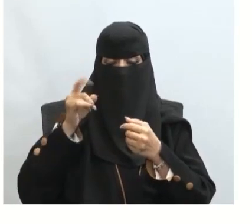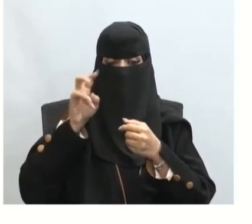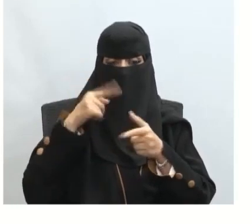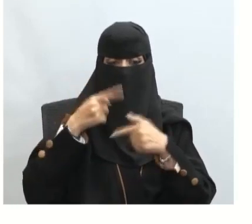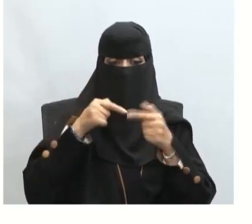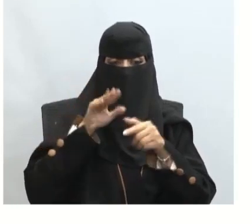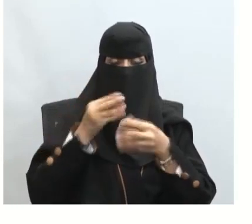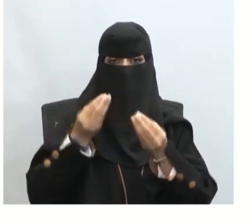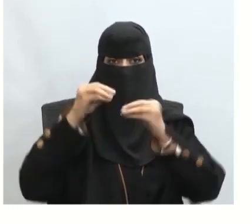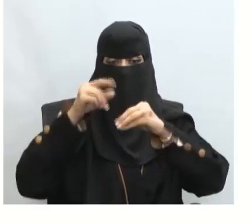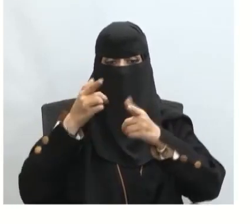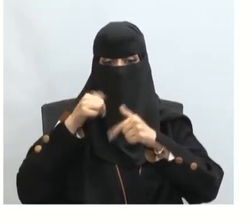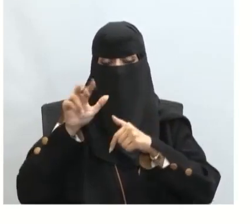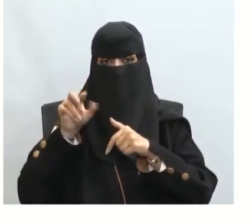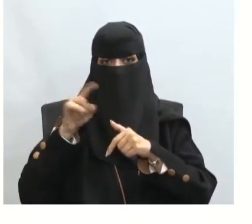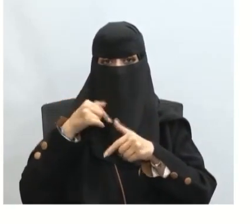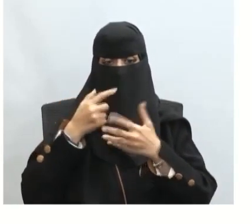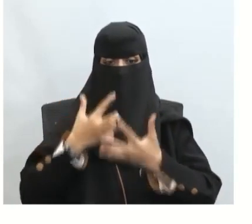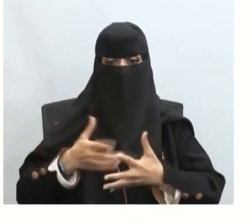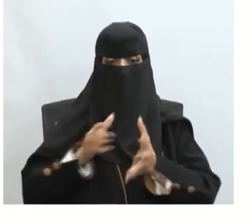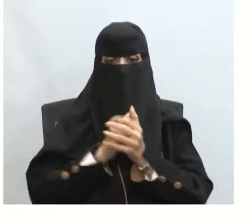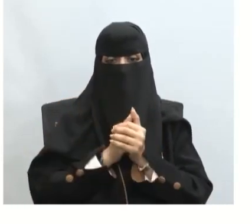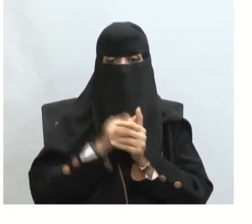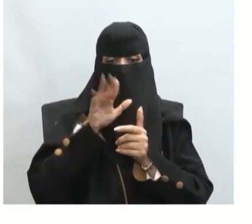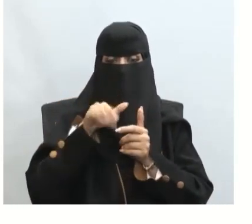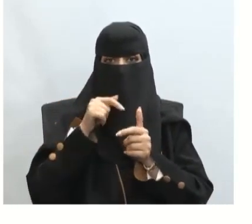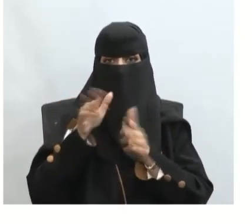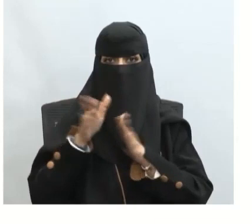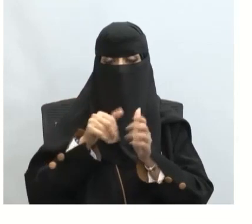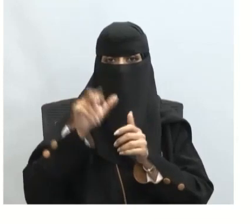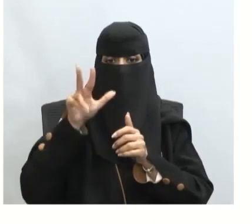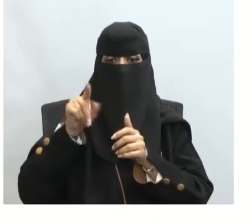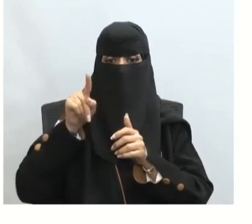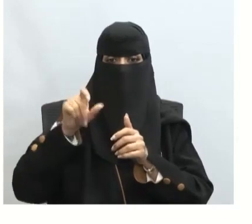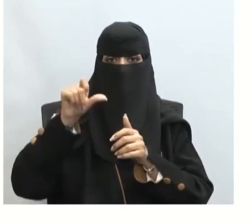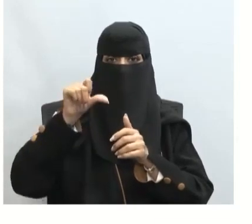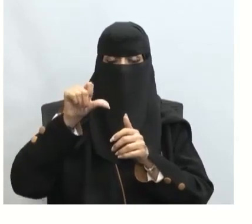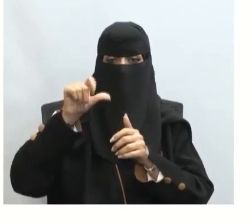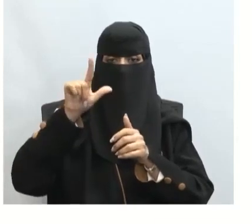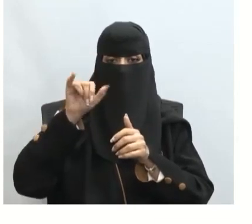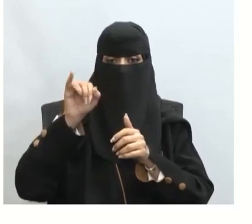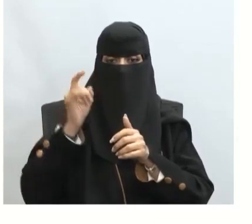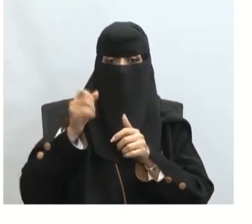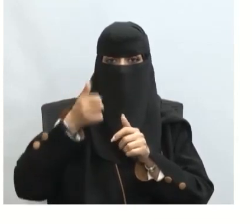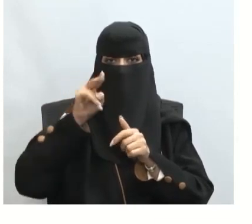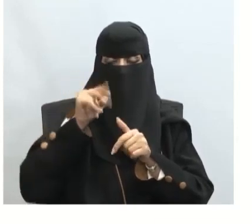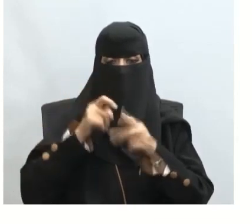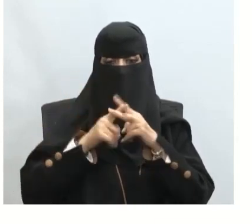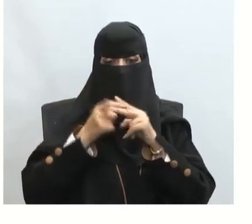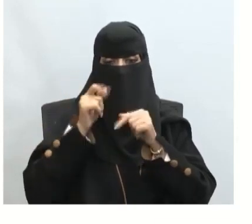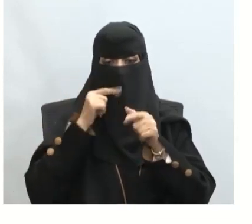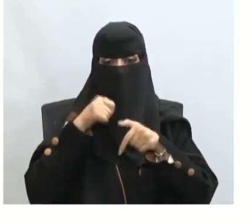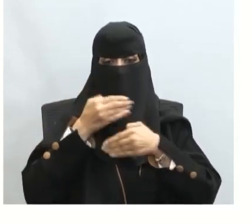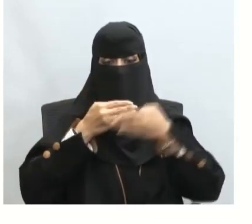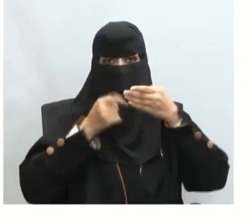البلمره بالاضافه البلمره بال التكثف نسترجع معا معلوماتنا عن الفكره الرئيسه وهي